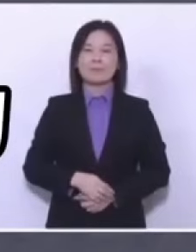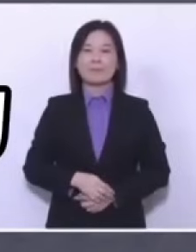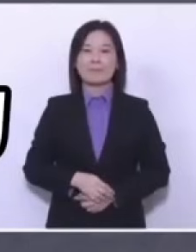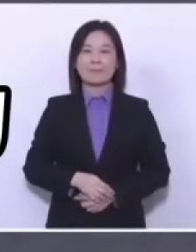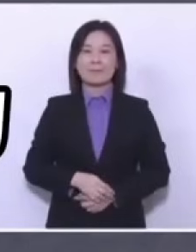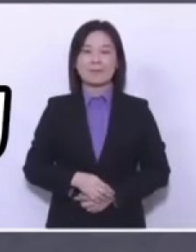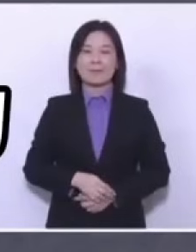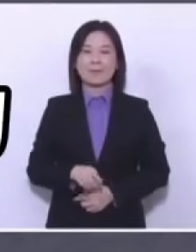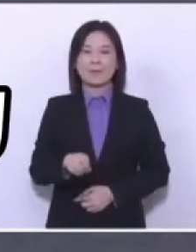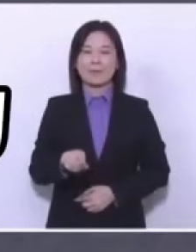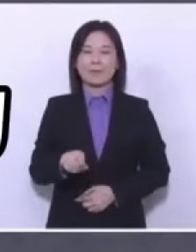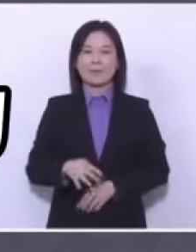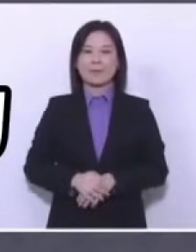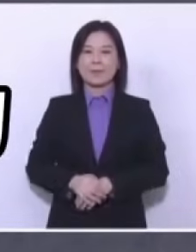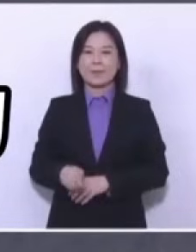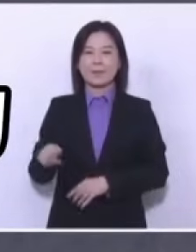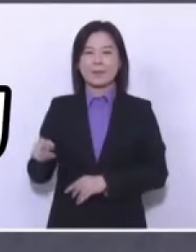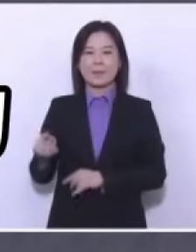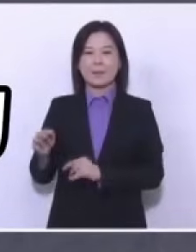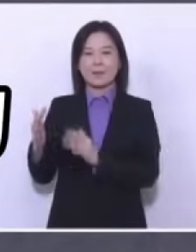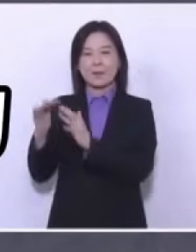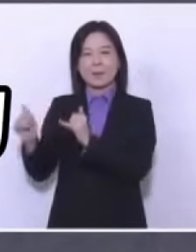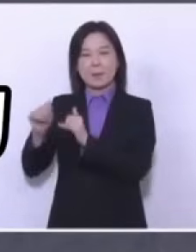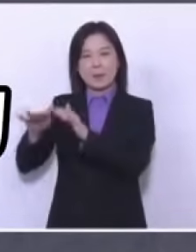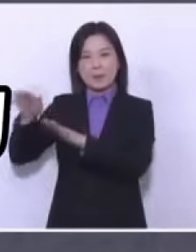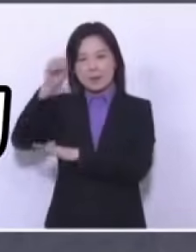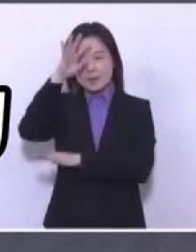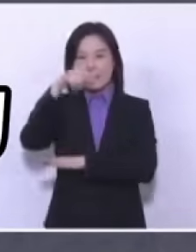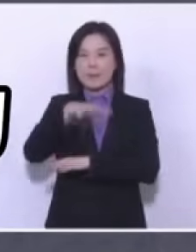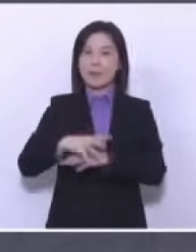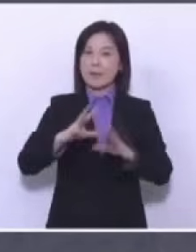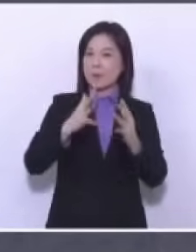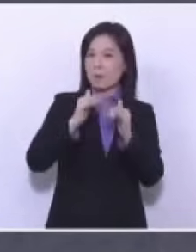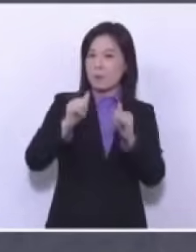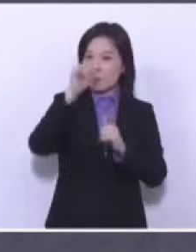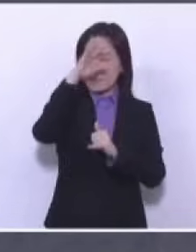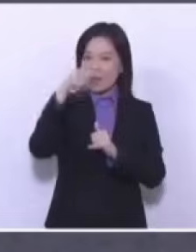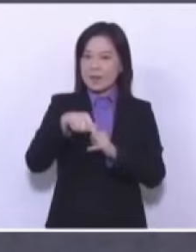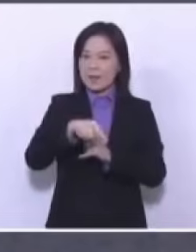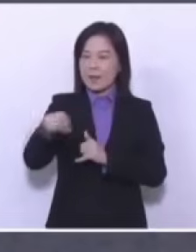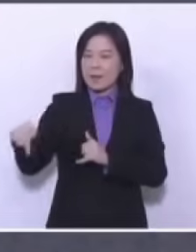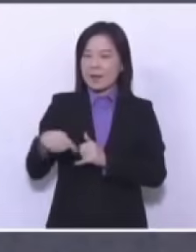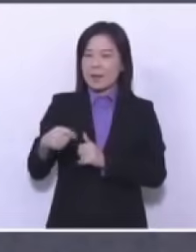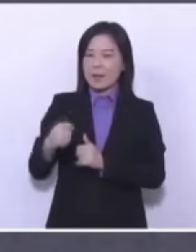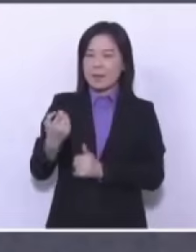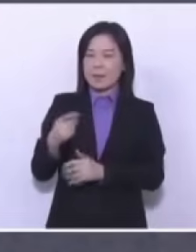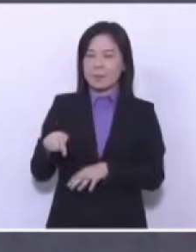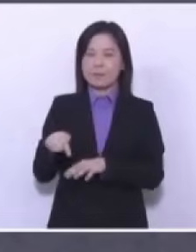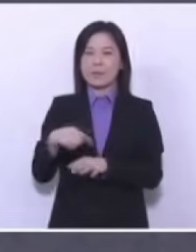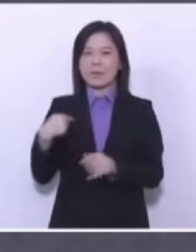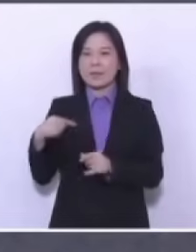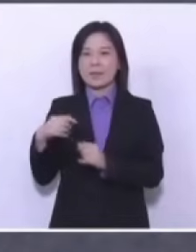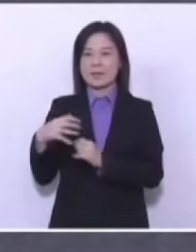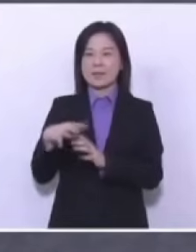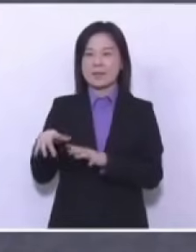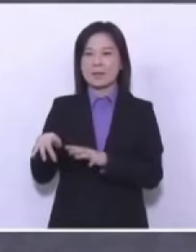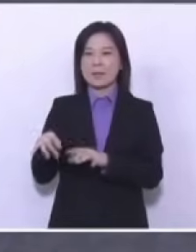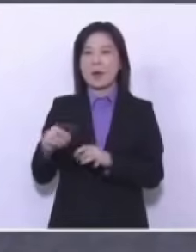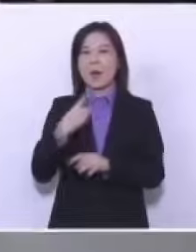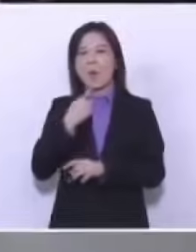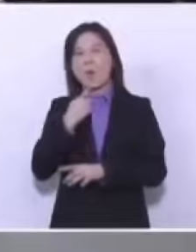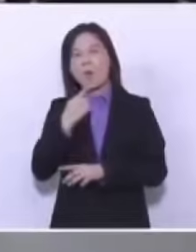动两大传统政党的政治实力已经在今天出现了。